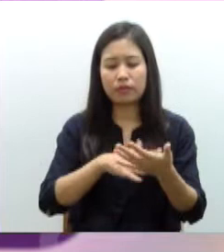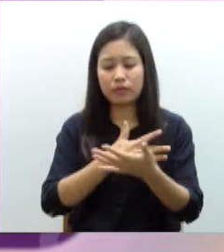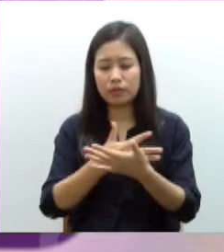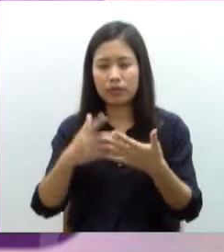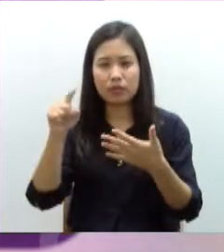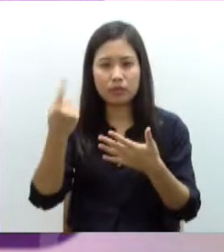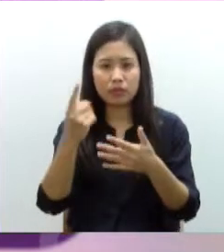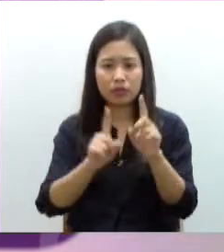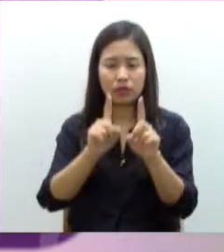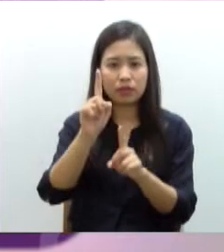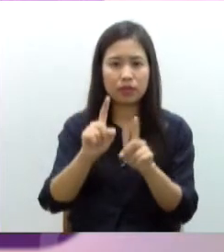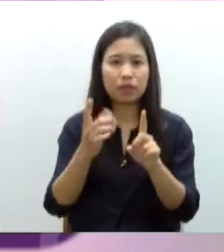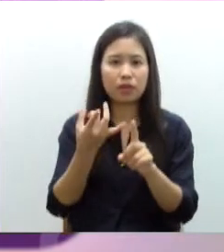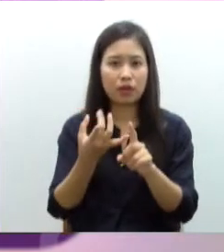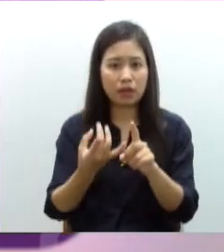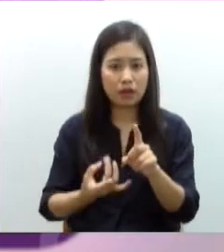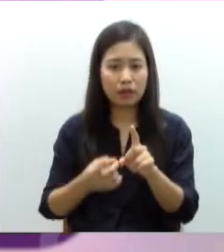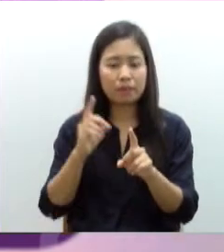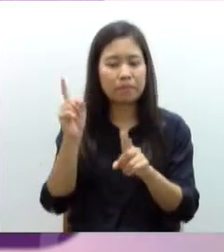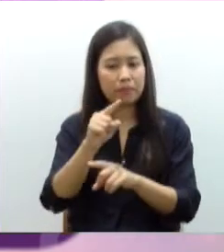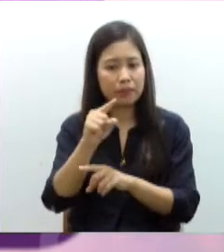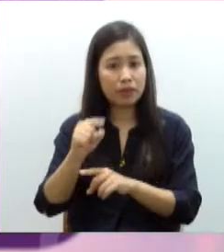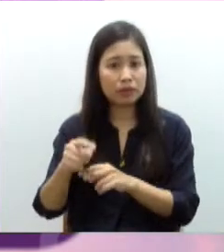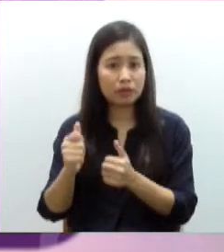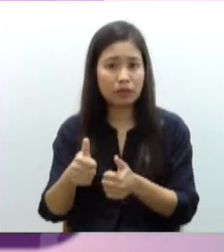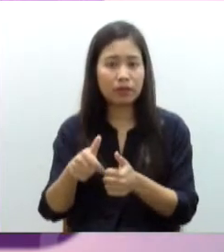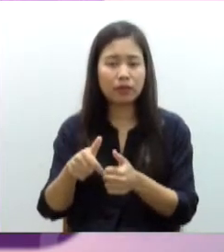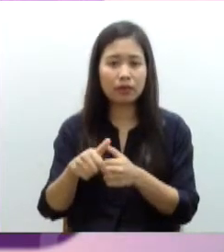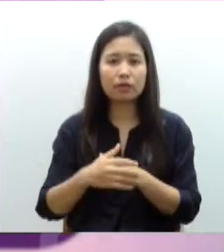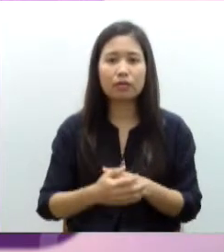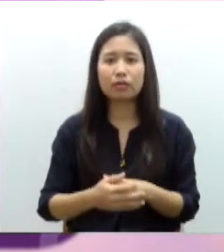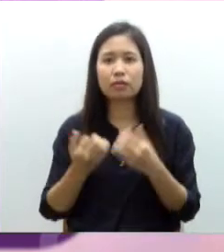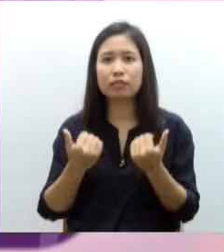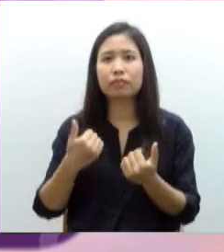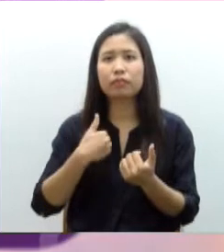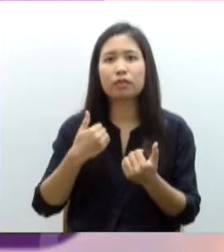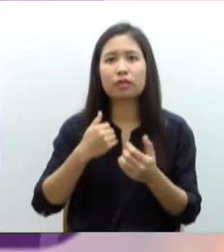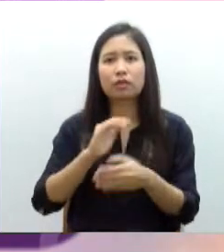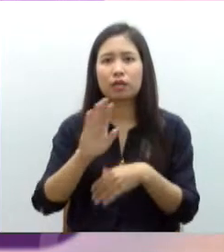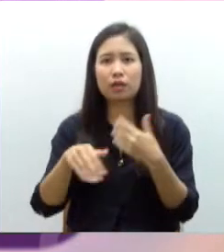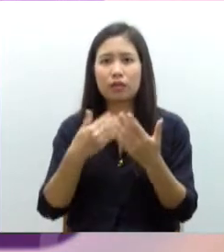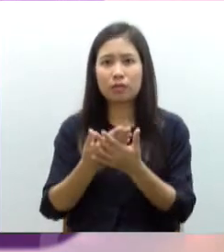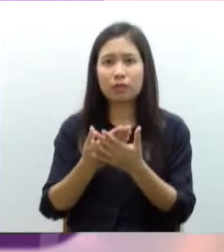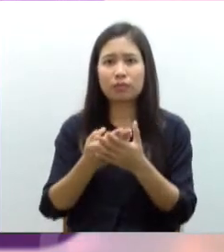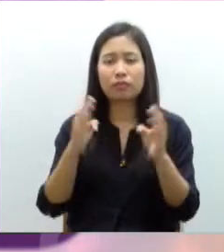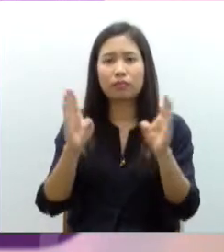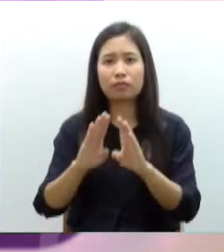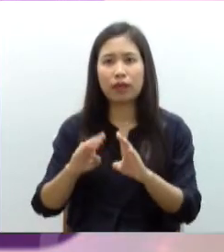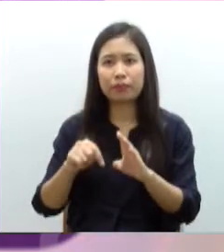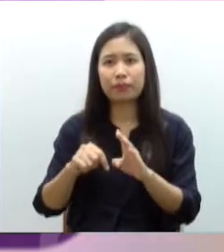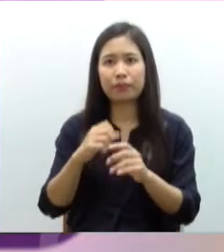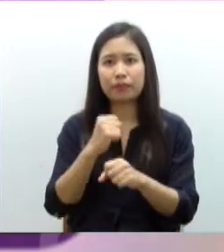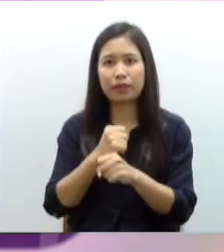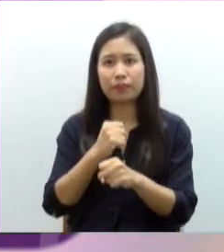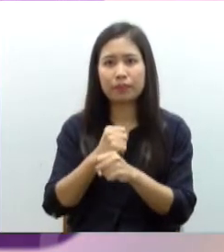ประเมินผู้มีส่วนได้ส่วนเสียภายในนะครับซึ่งตรงนี้จะมีอยู่5ตัวชี้วัดนะครับเป็นเรื่องของเกี่ยวกับการปฏิบัติหน้